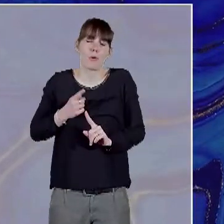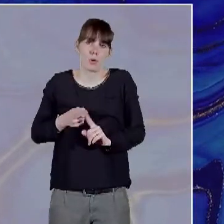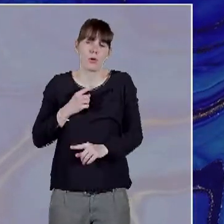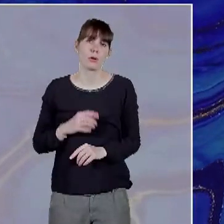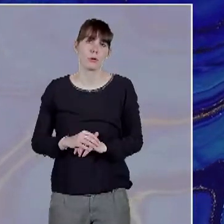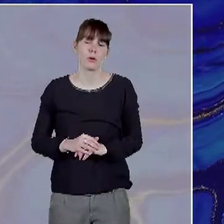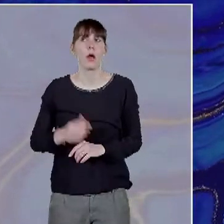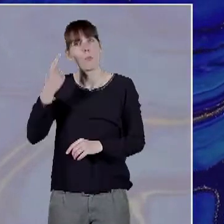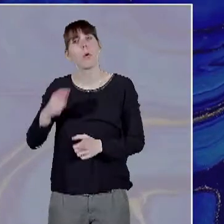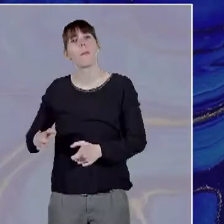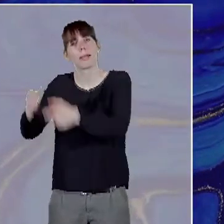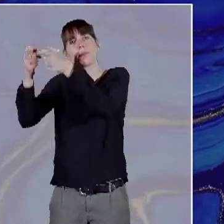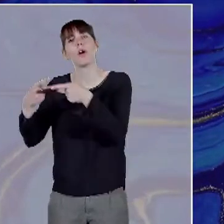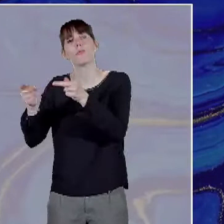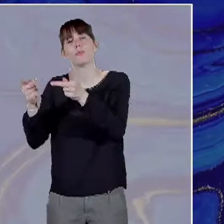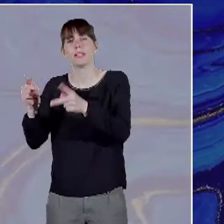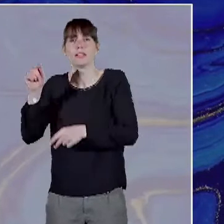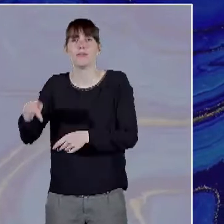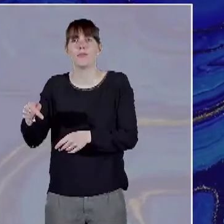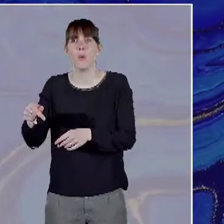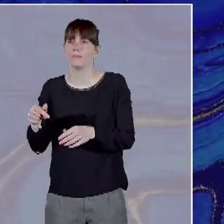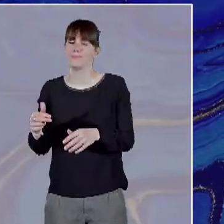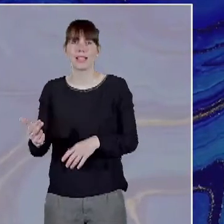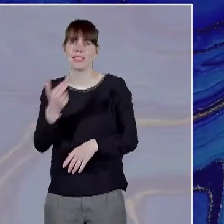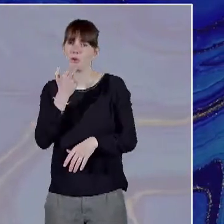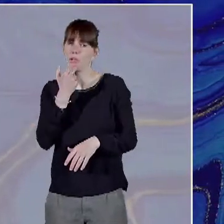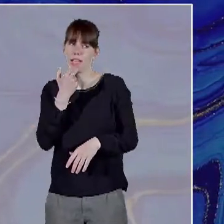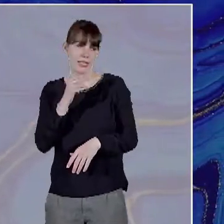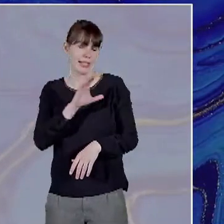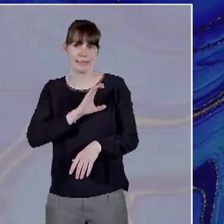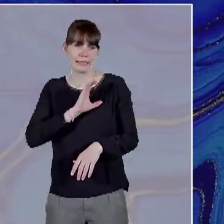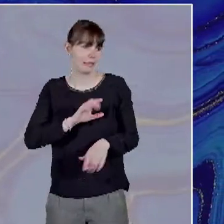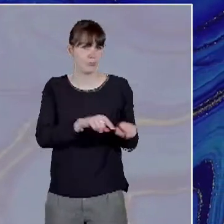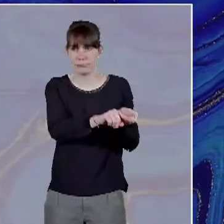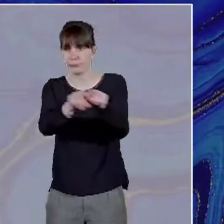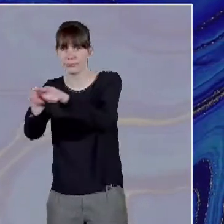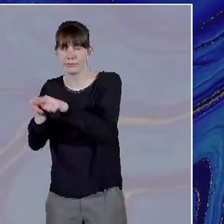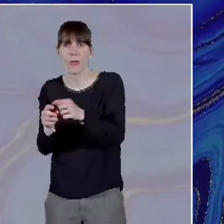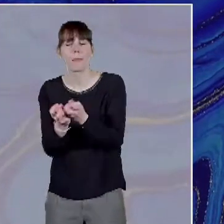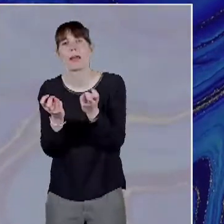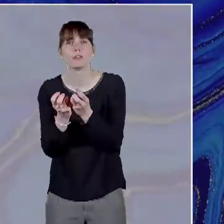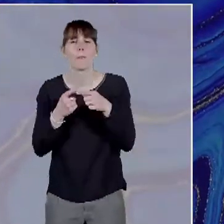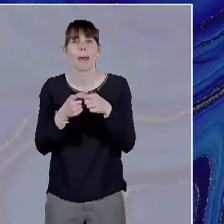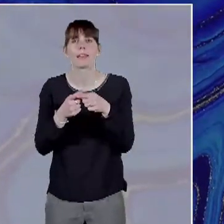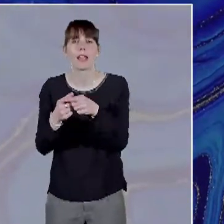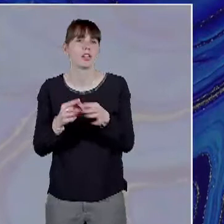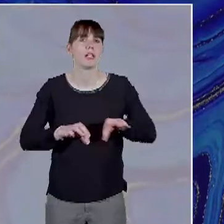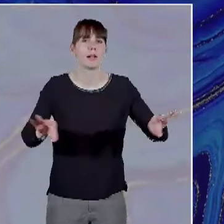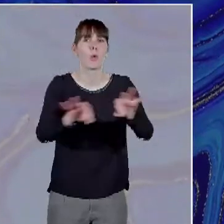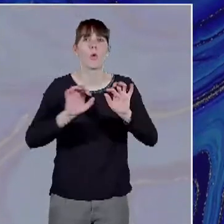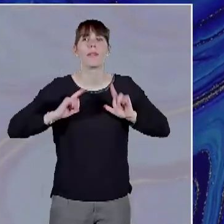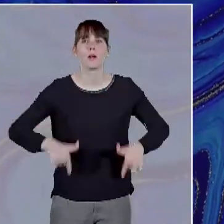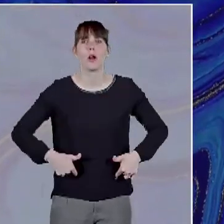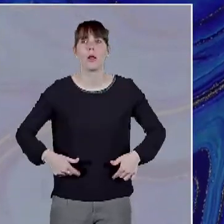pour les bâtiments publics, c'est aussi mutualiser les usages, c'est-à-dire utiliser par exemple les cours d'école le dimanche pour les associations.